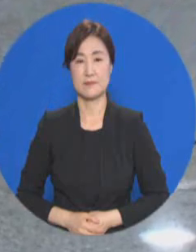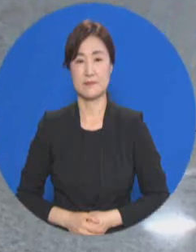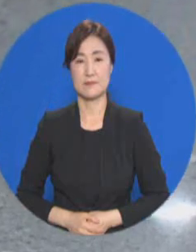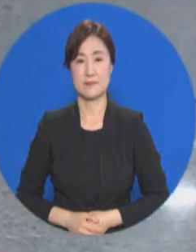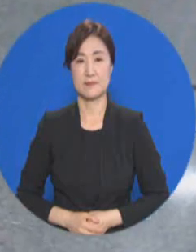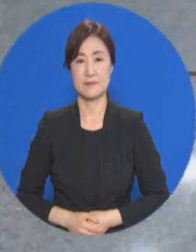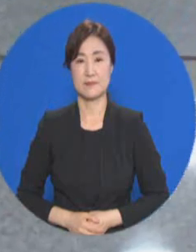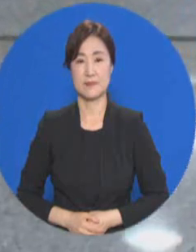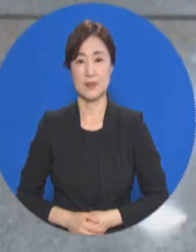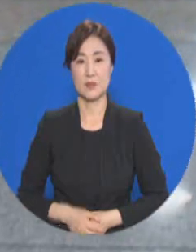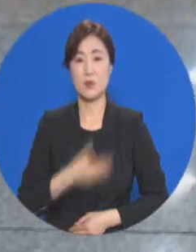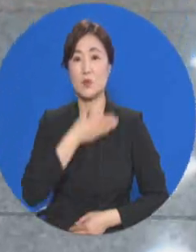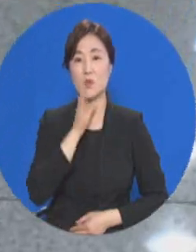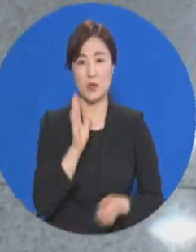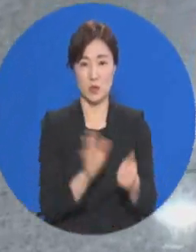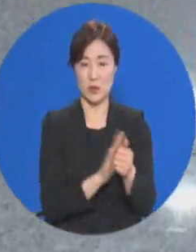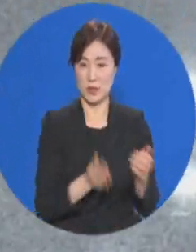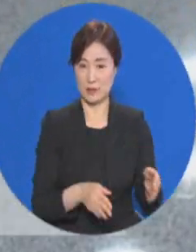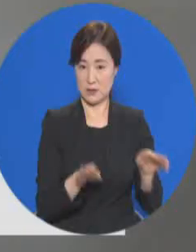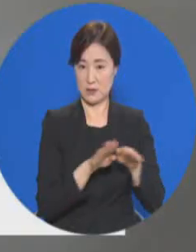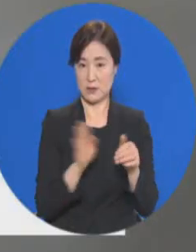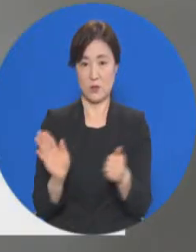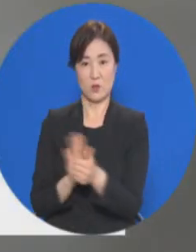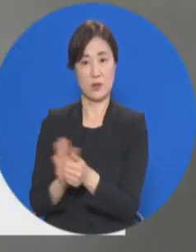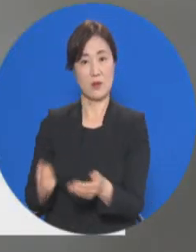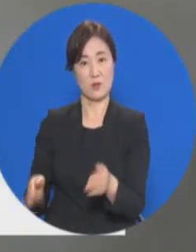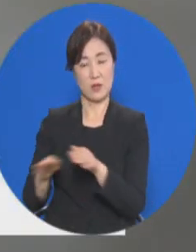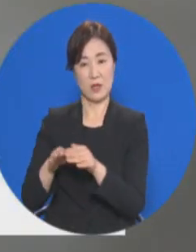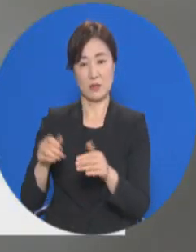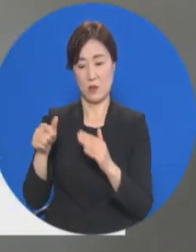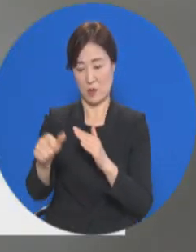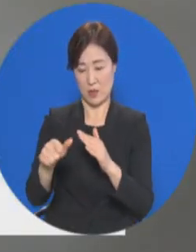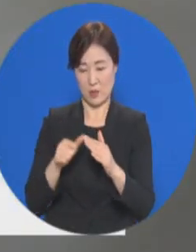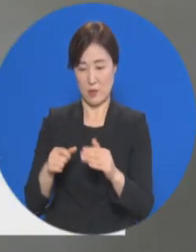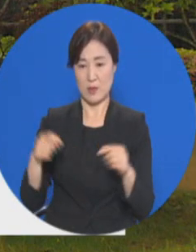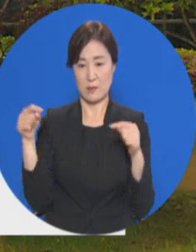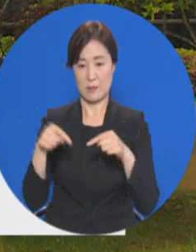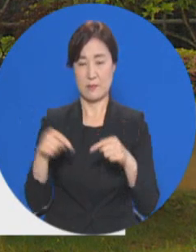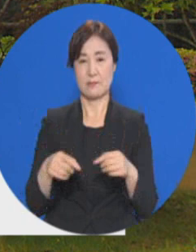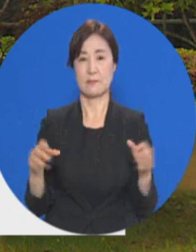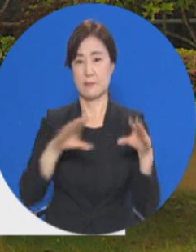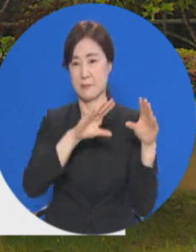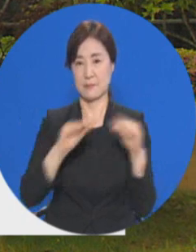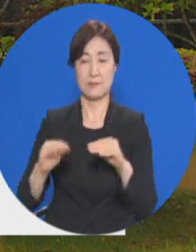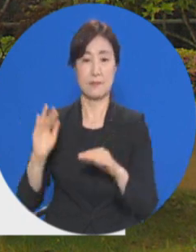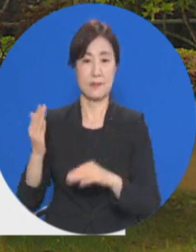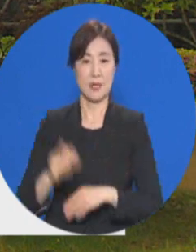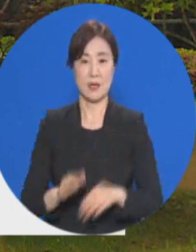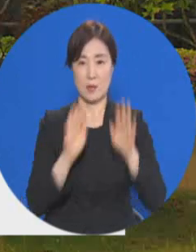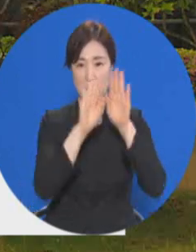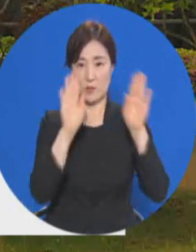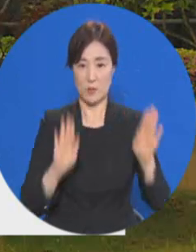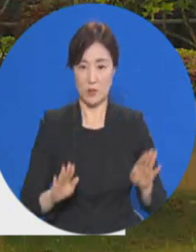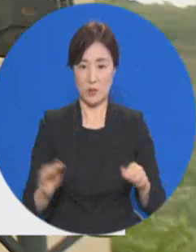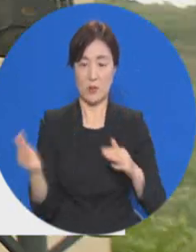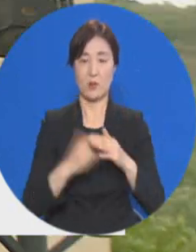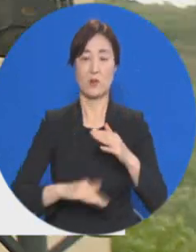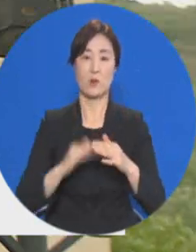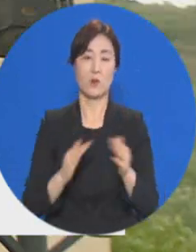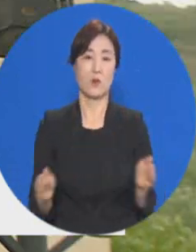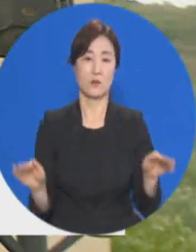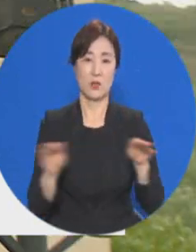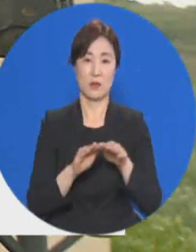또 노인 요양병원과 요양원에선 외부인 면회가 전면 중단됐고 박물관 등 공공기관 다중이용